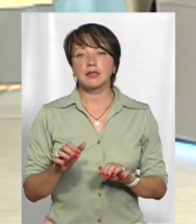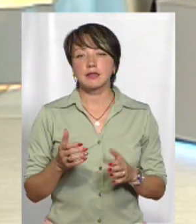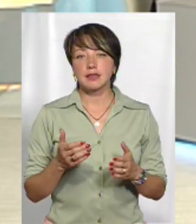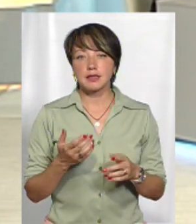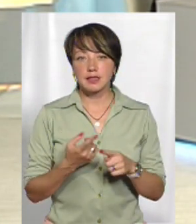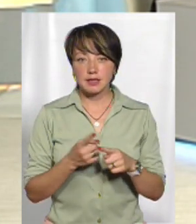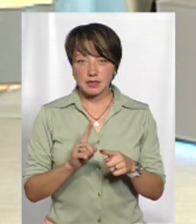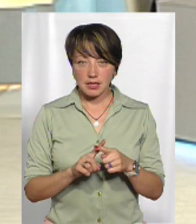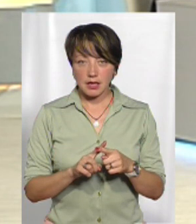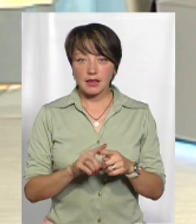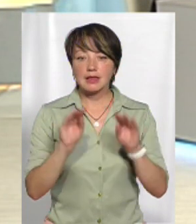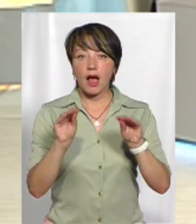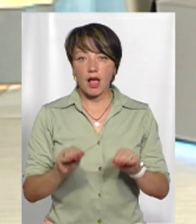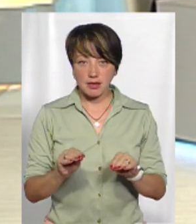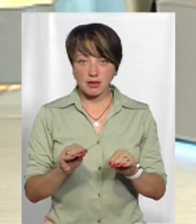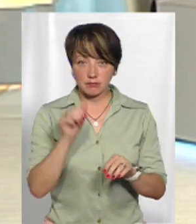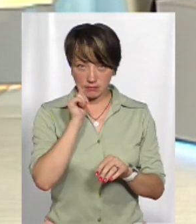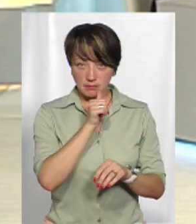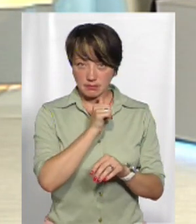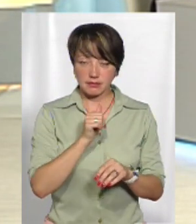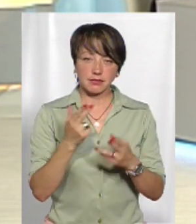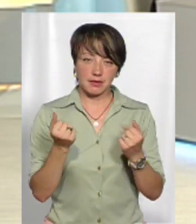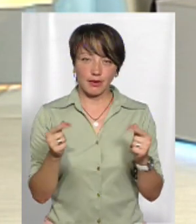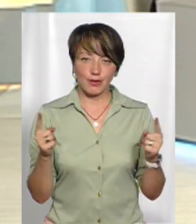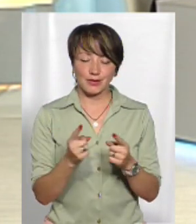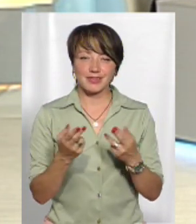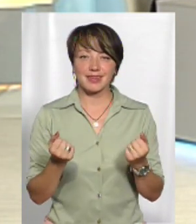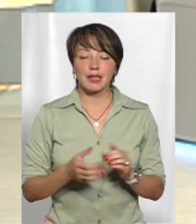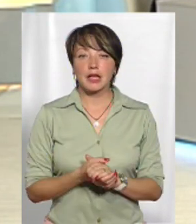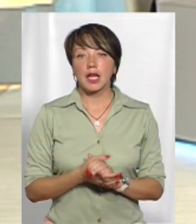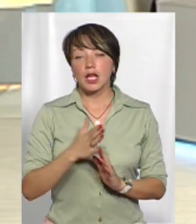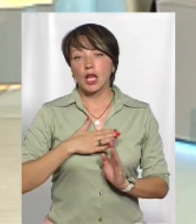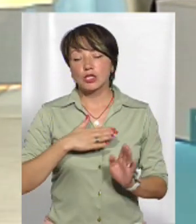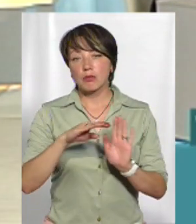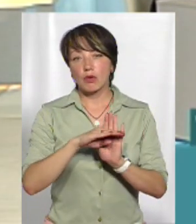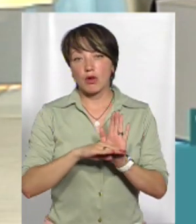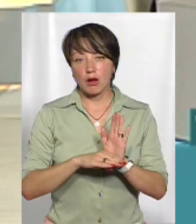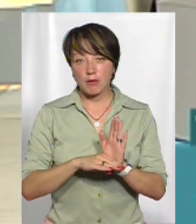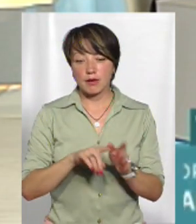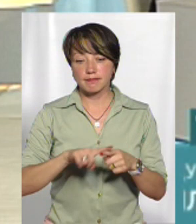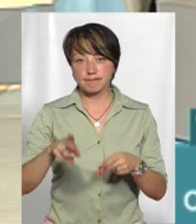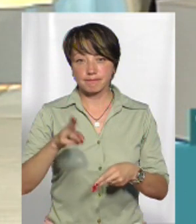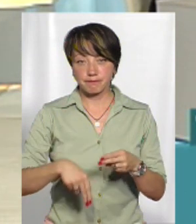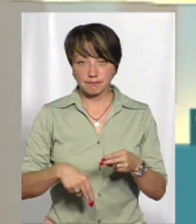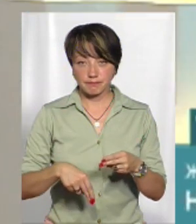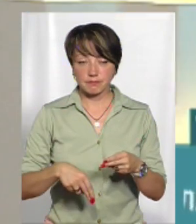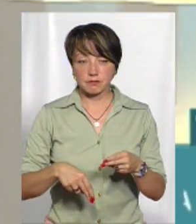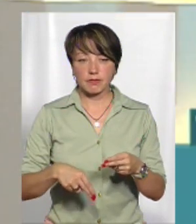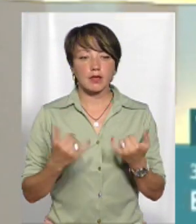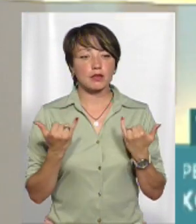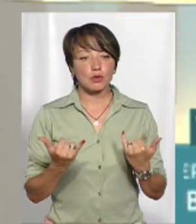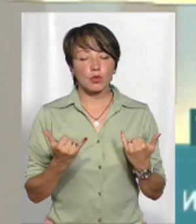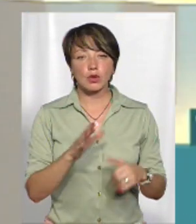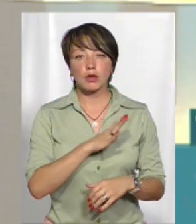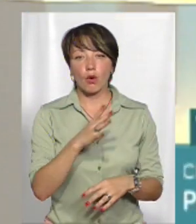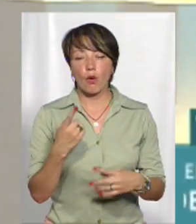захищені дані на веб-ресурсі, коротко? Так. Прекрасно. Наша програма добігає кінця.